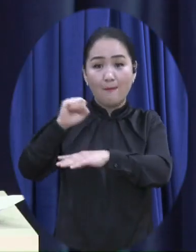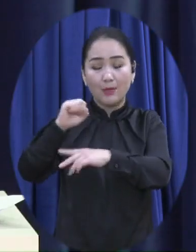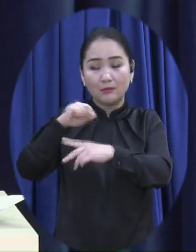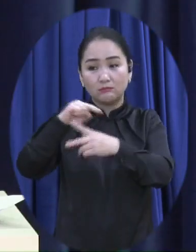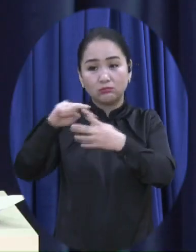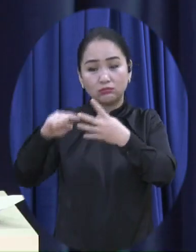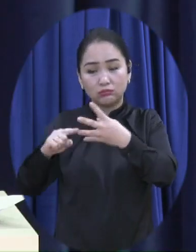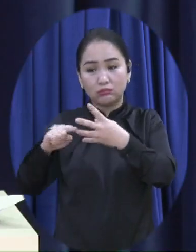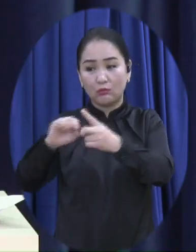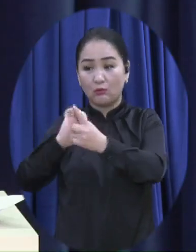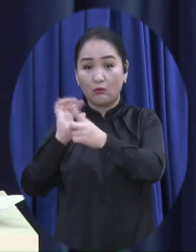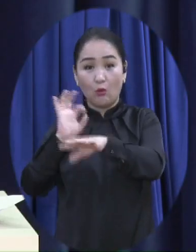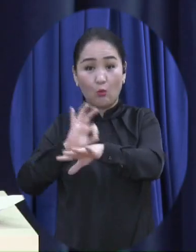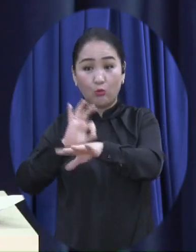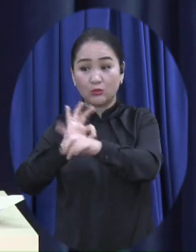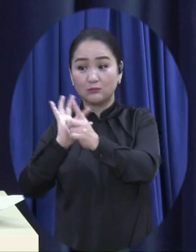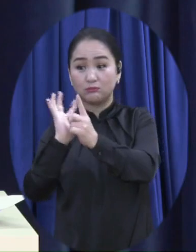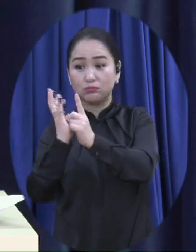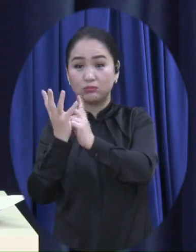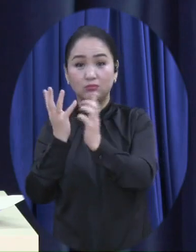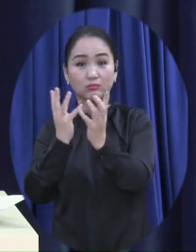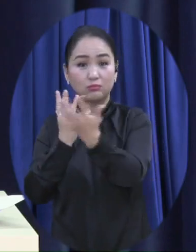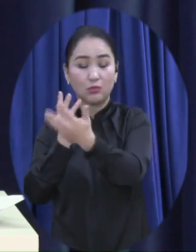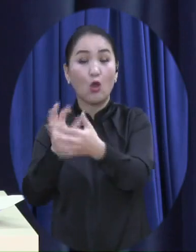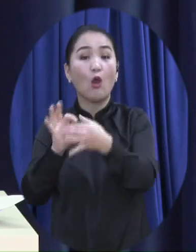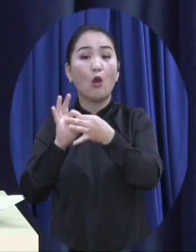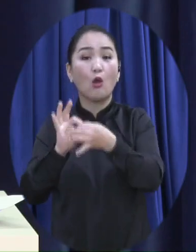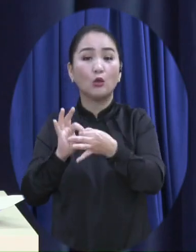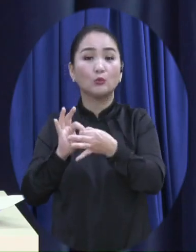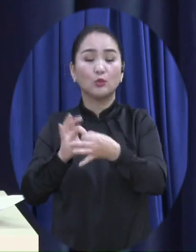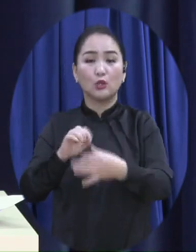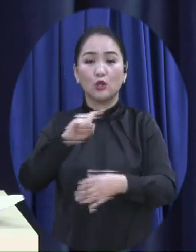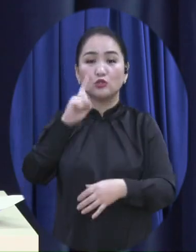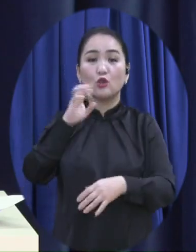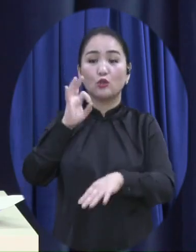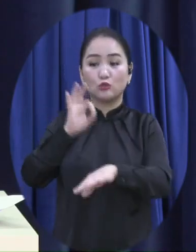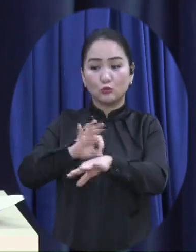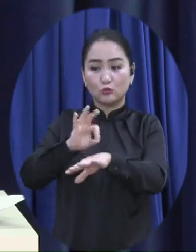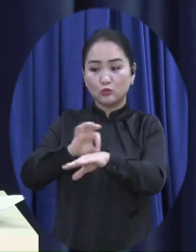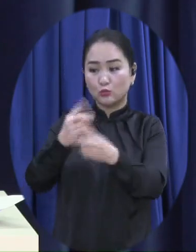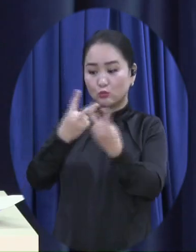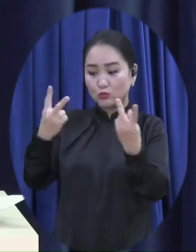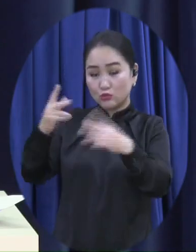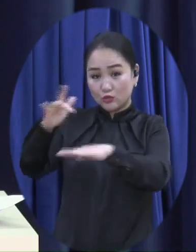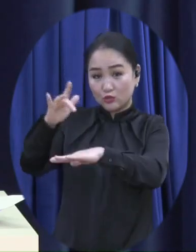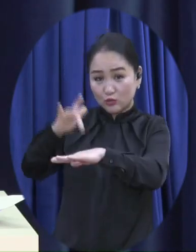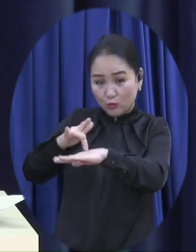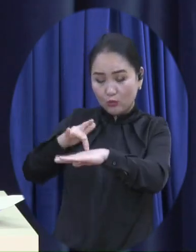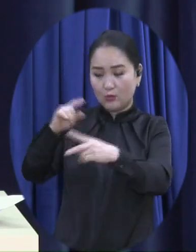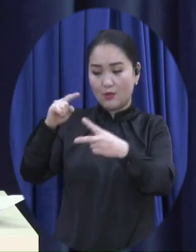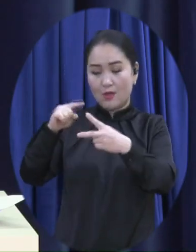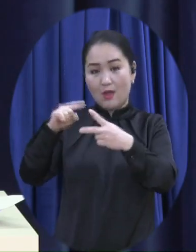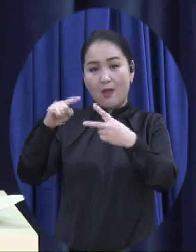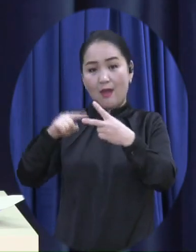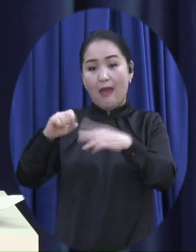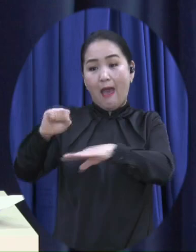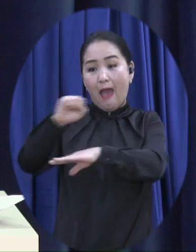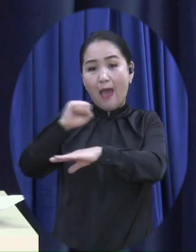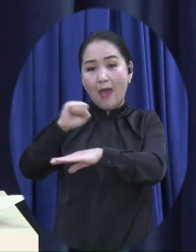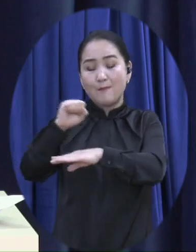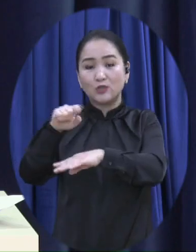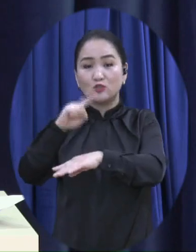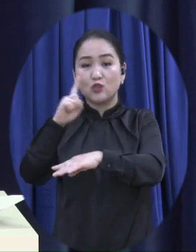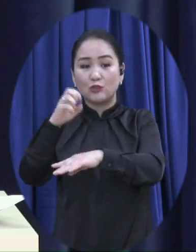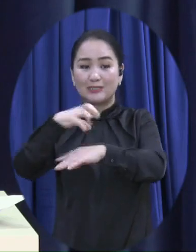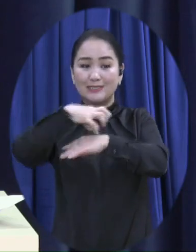кластерж одоо гарч байгаатай холбогдуулан зоонозын өвчин судлалын үндэсний төв, за аймагуудад байгаа зоонозын одоо